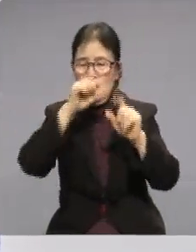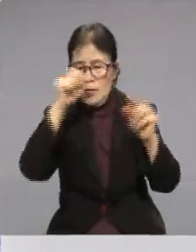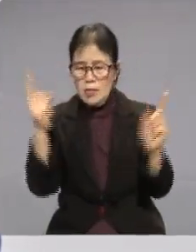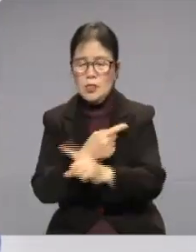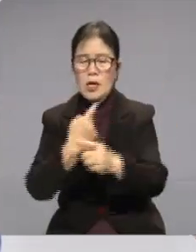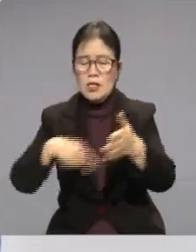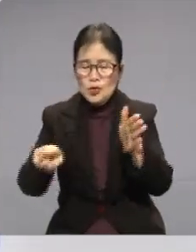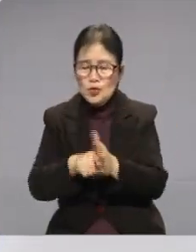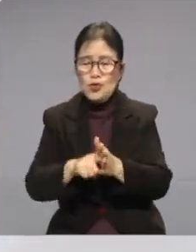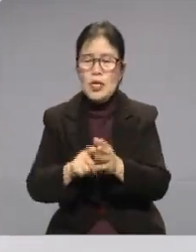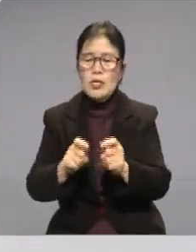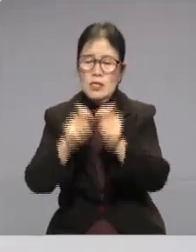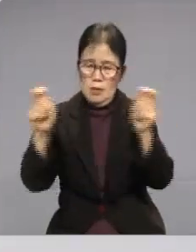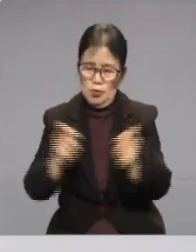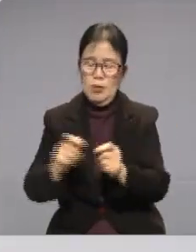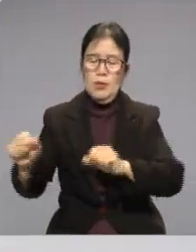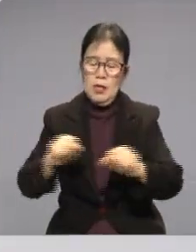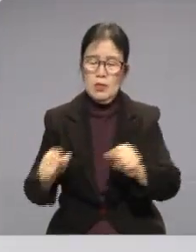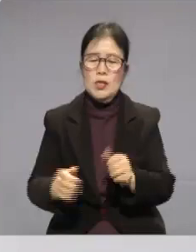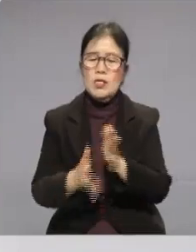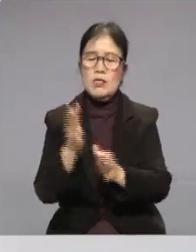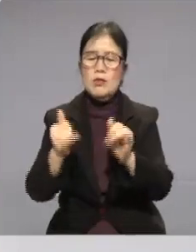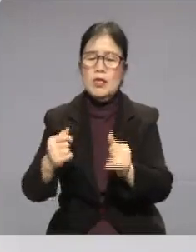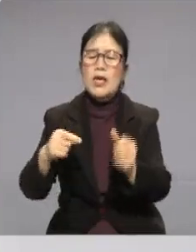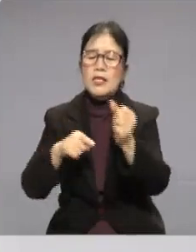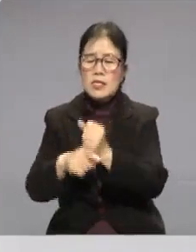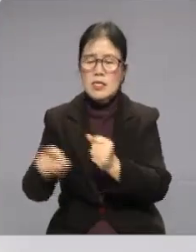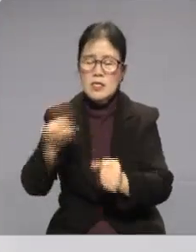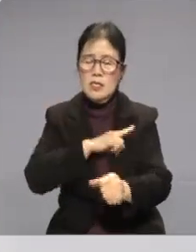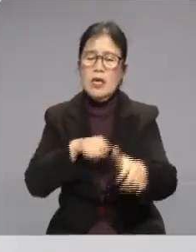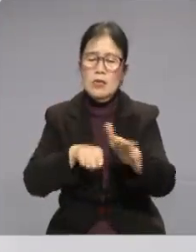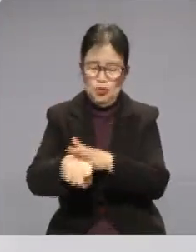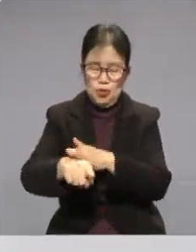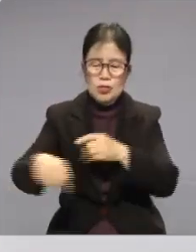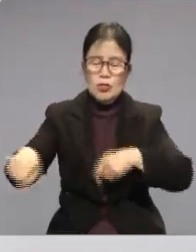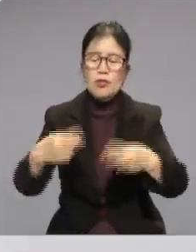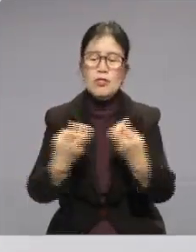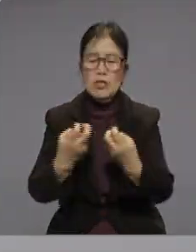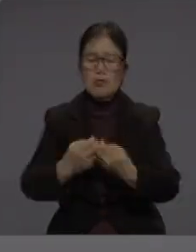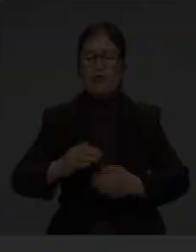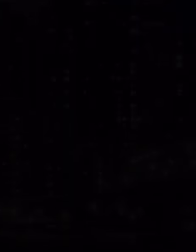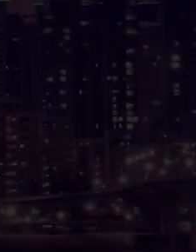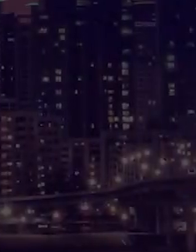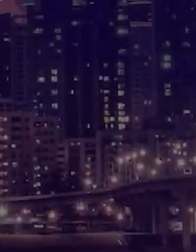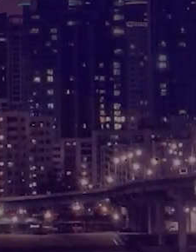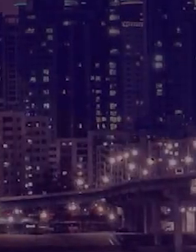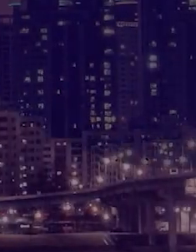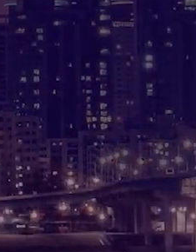TF를 가동한다며 시민의 뜻을 최우선으로 정책을 추진하겠다고 밝혔습니다.